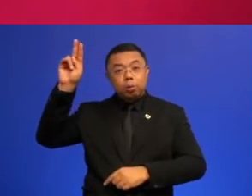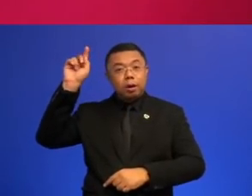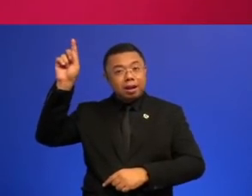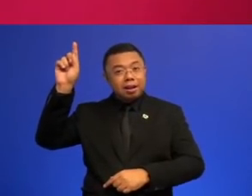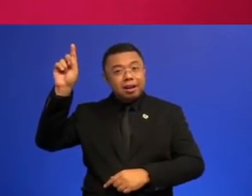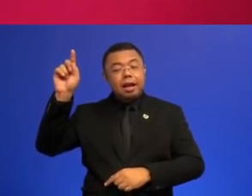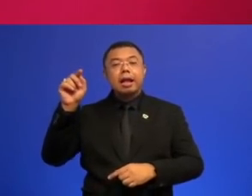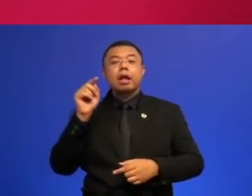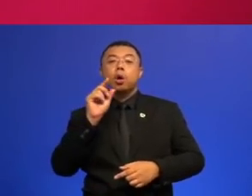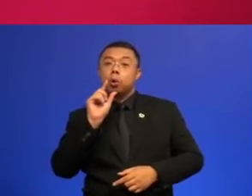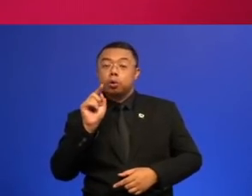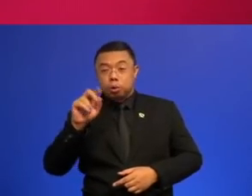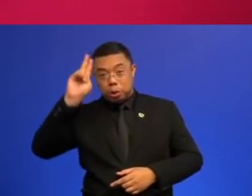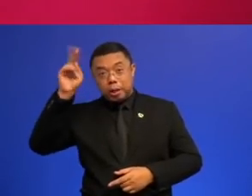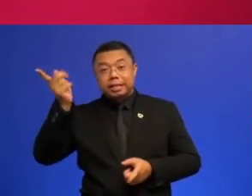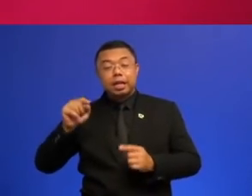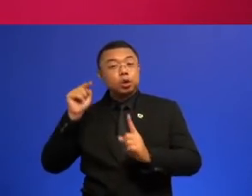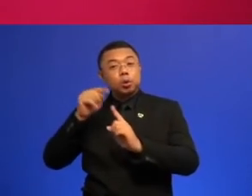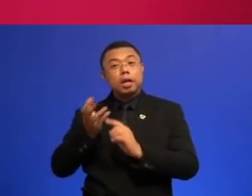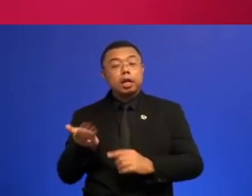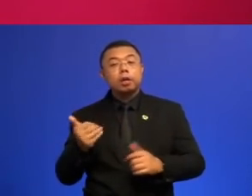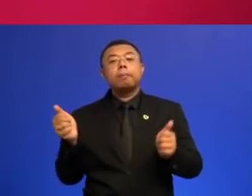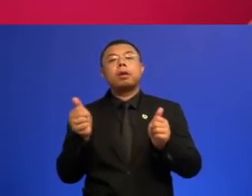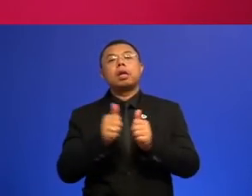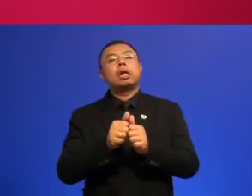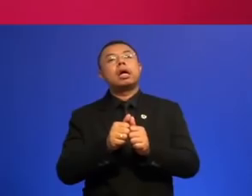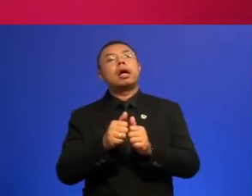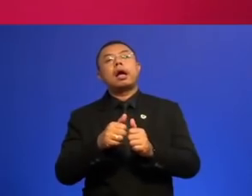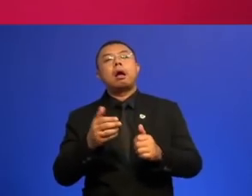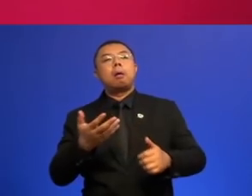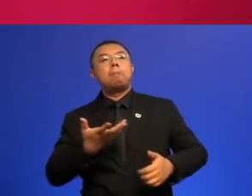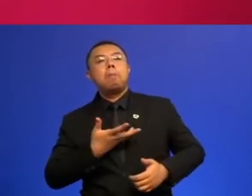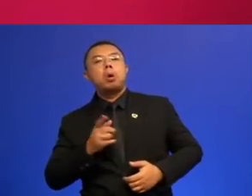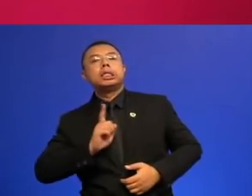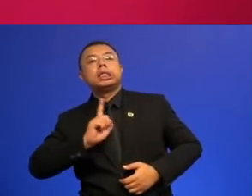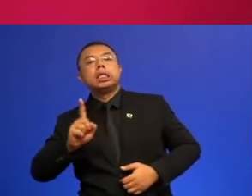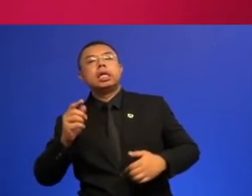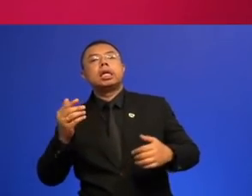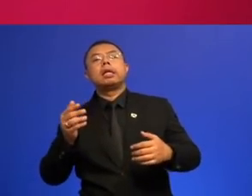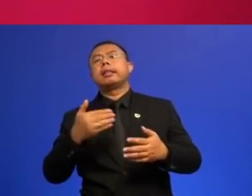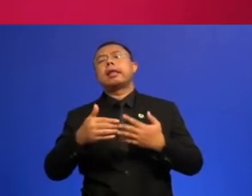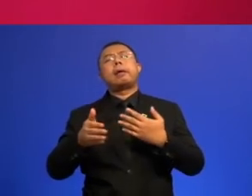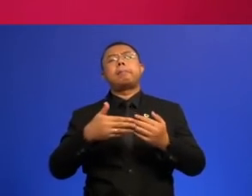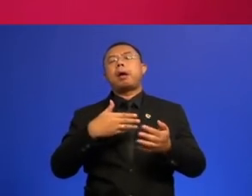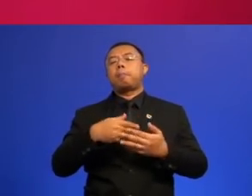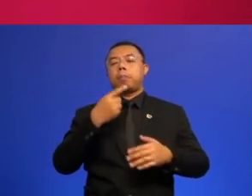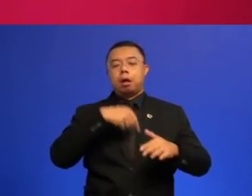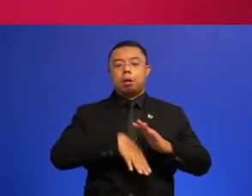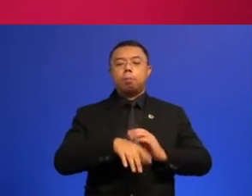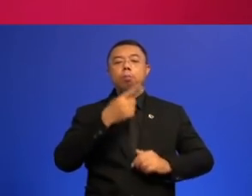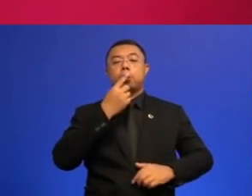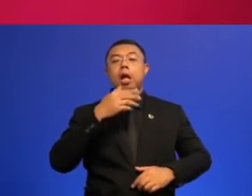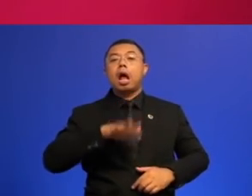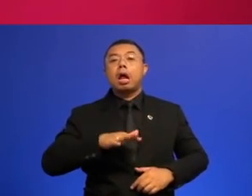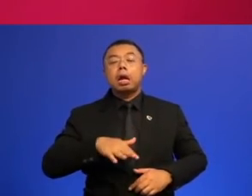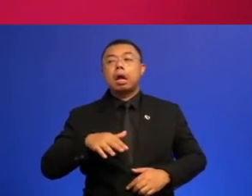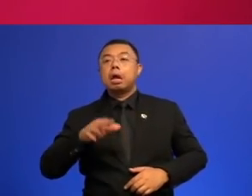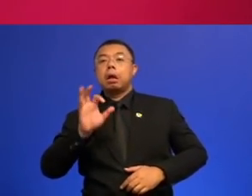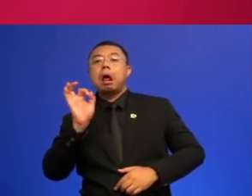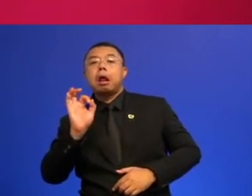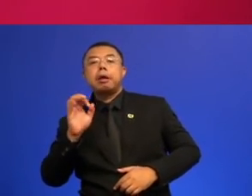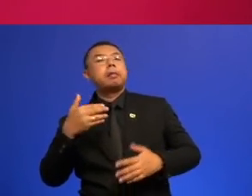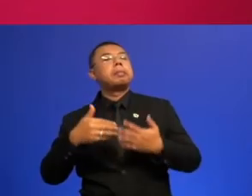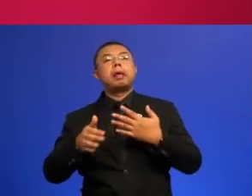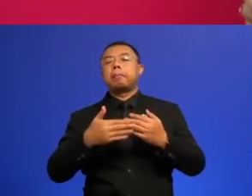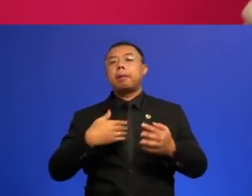hidup. Karena Tuhan jadi tujuan hidup, menikah enggak masalah. Punya anak enggak masalah.